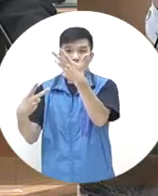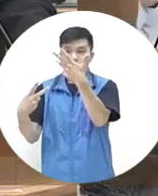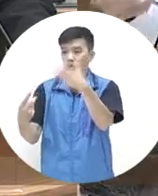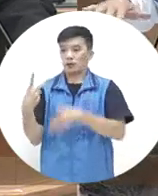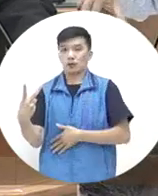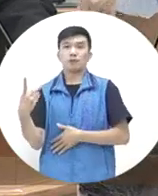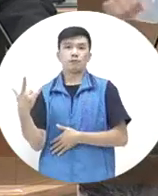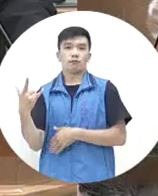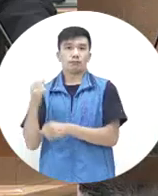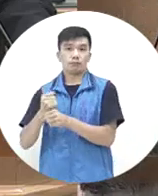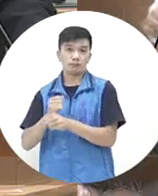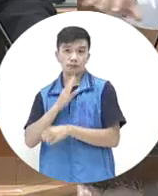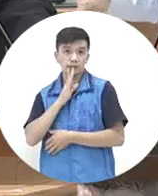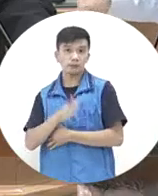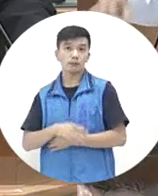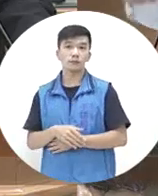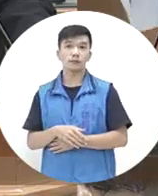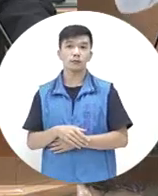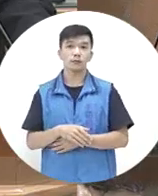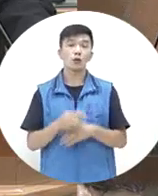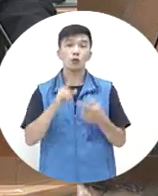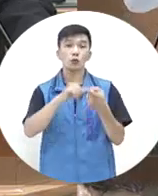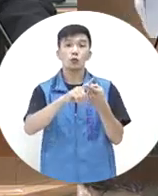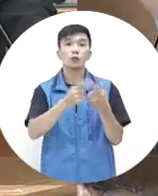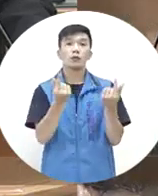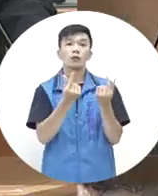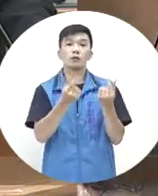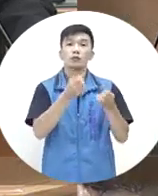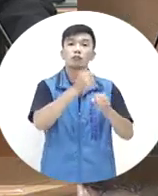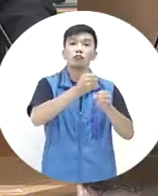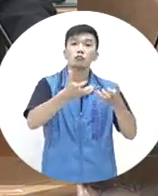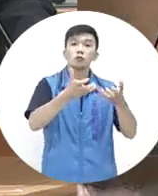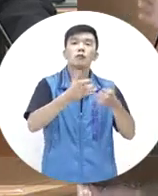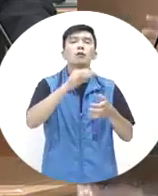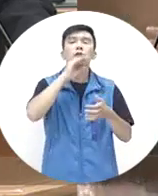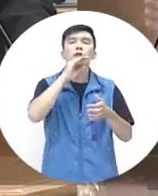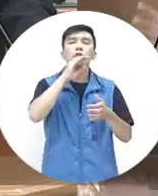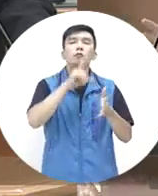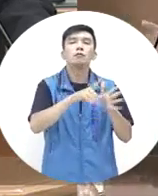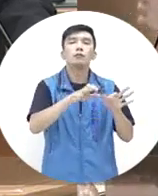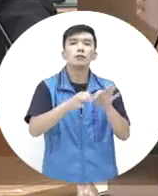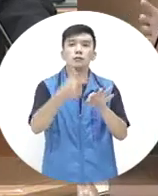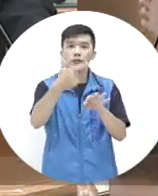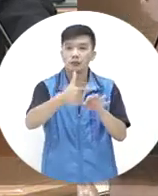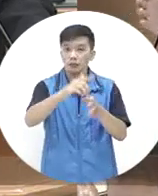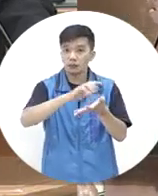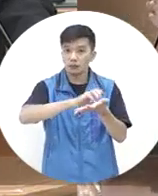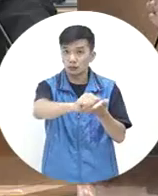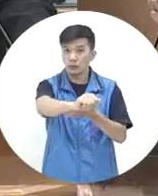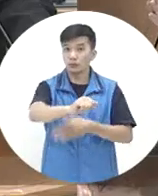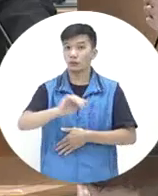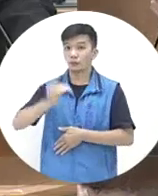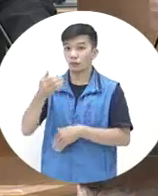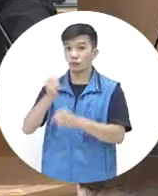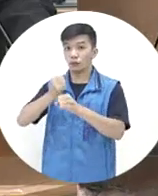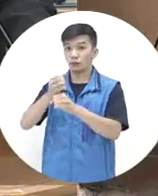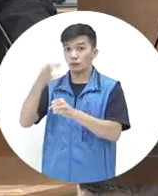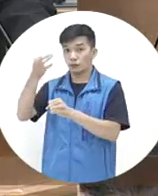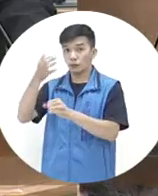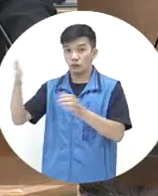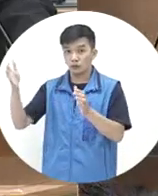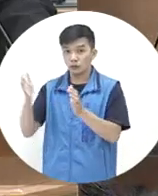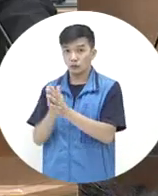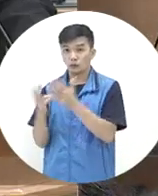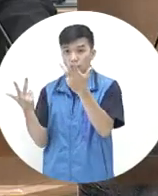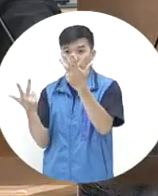项目 对不对？是不是先 晚一点再招标 ？OK， 晚一点再招标。可是他的钱还是在555亿内吗？